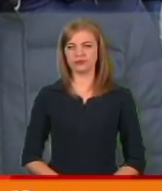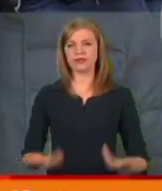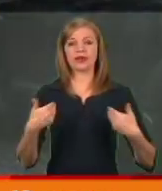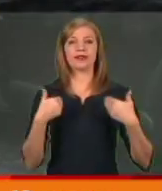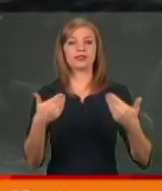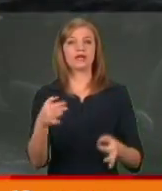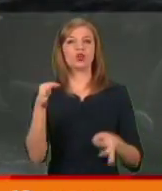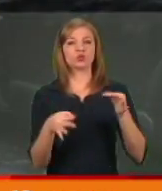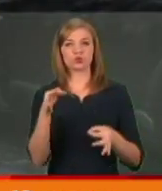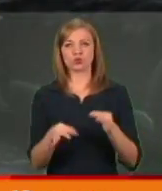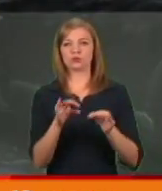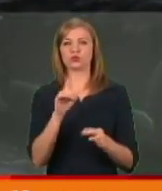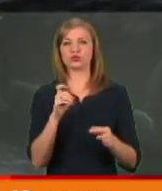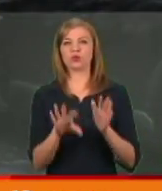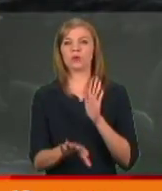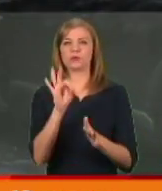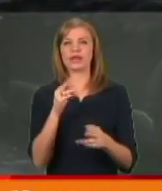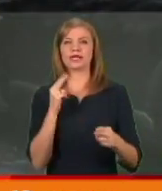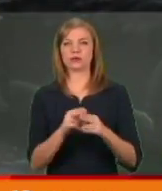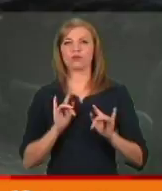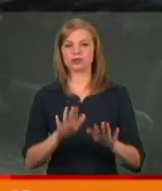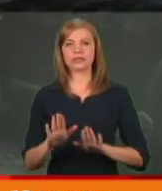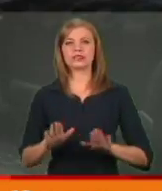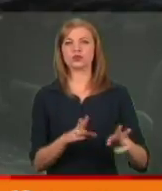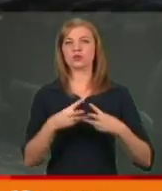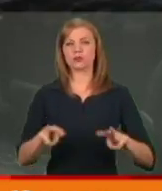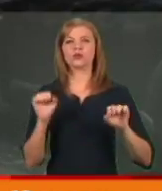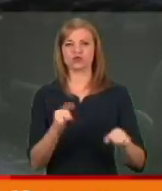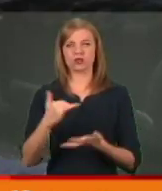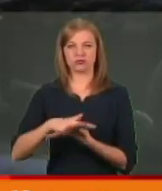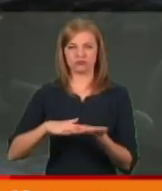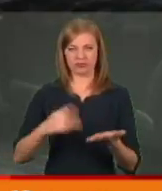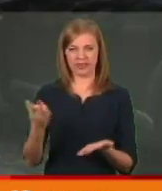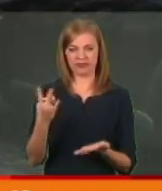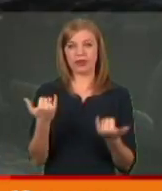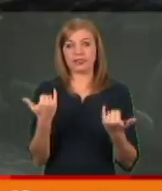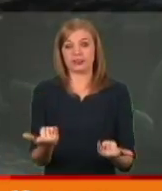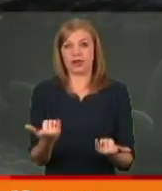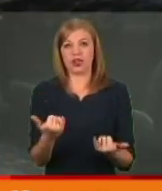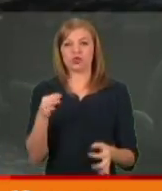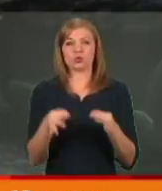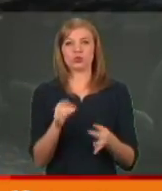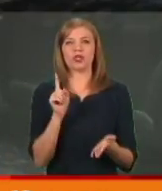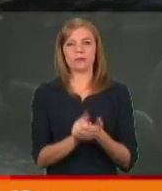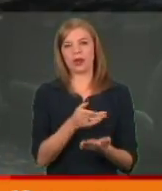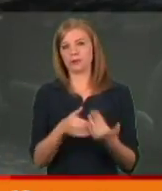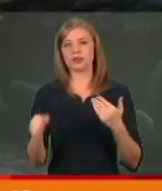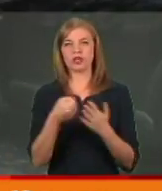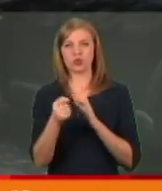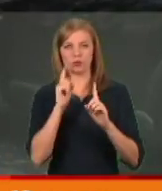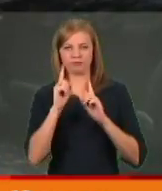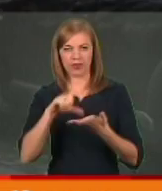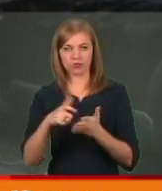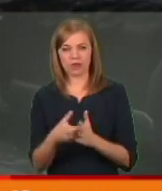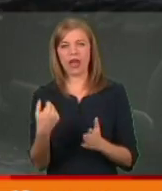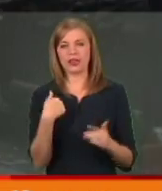Вітаю, Віта. Суд, забороняє запобіжного заходу заступнику міністра оборони ще тривають. Десь саме зараз суддя має піти до нарадчої кімнати, а я